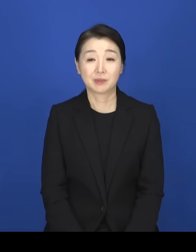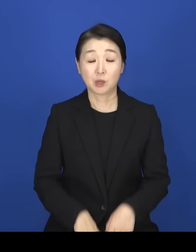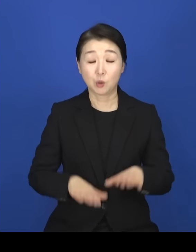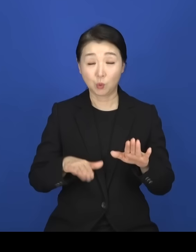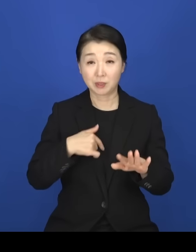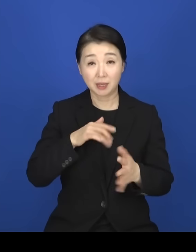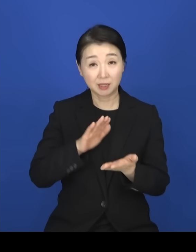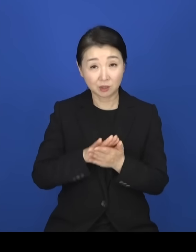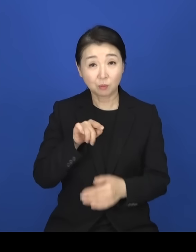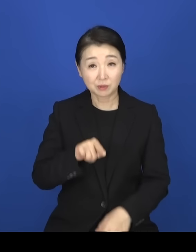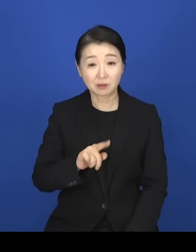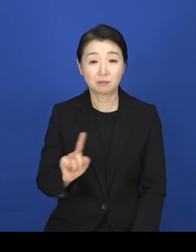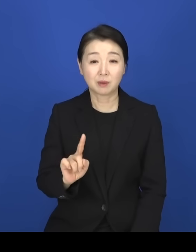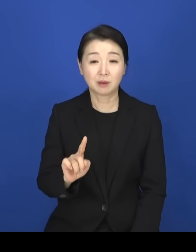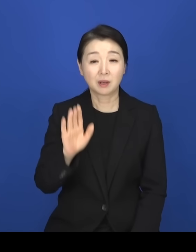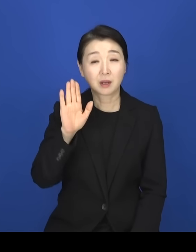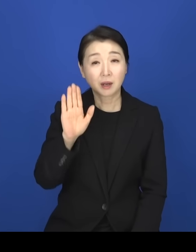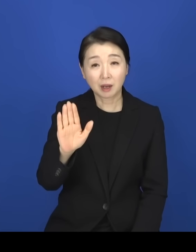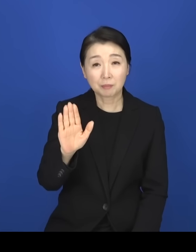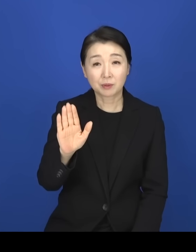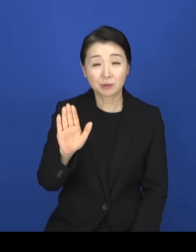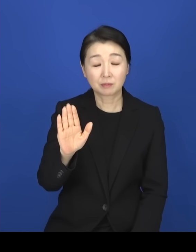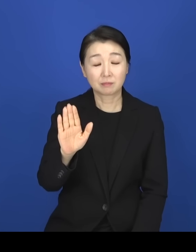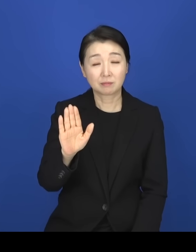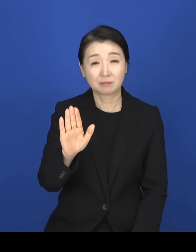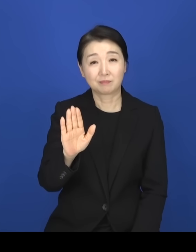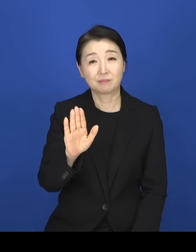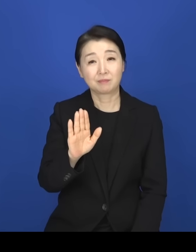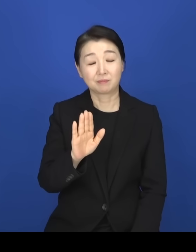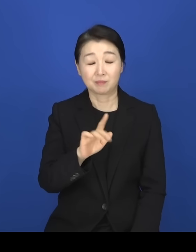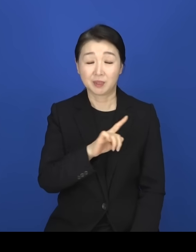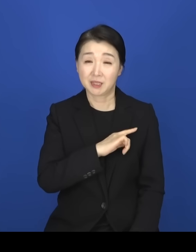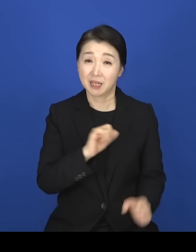제 뜨거움이 앞으로의 가장